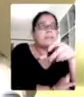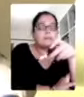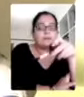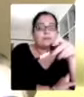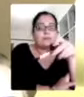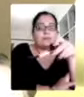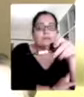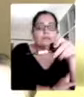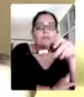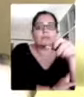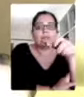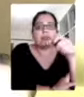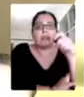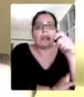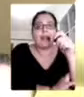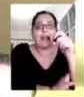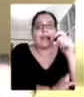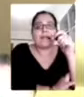tenekede görmedim hiç.